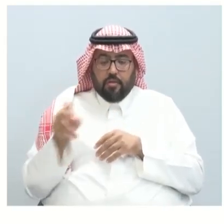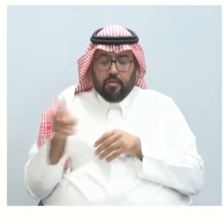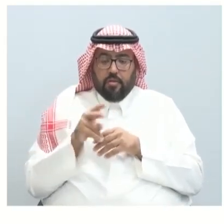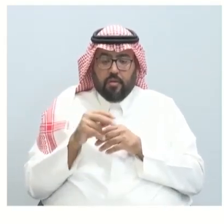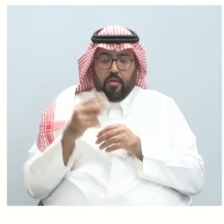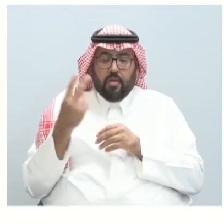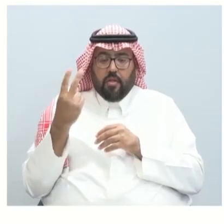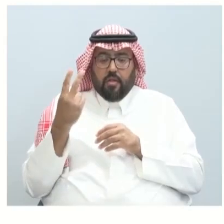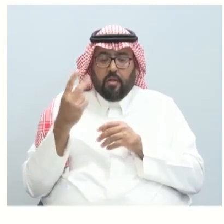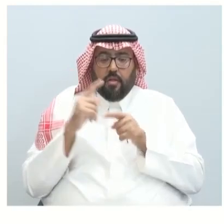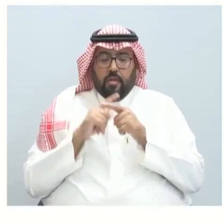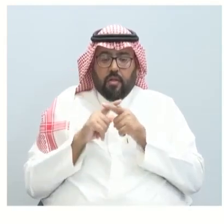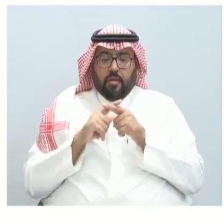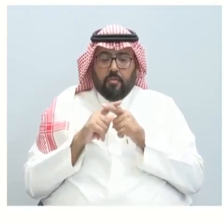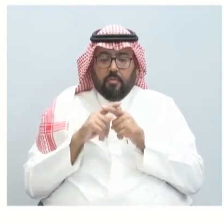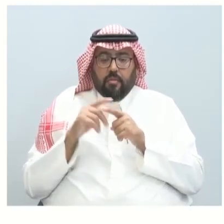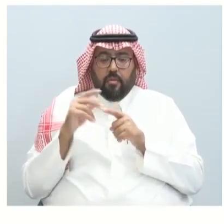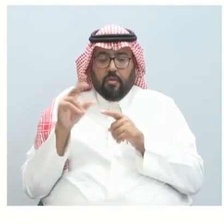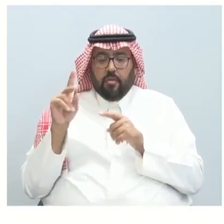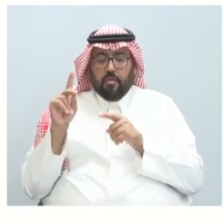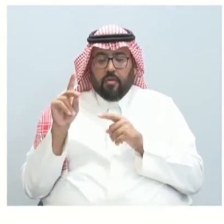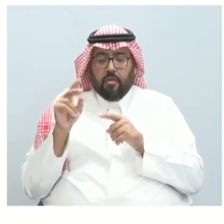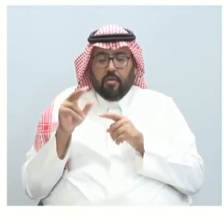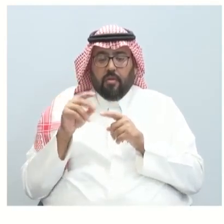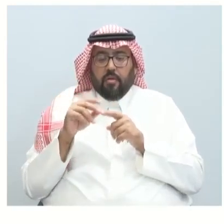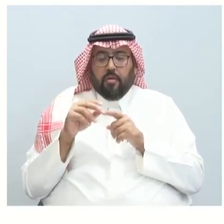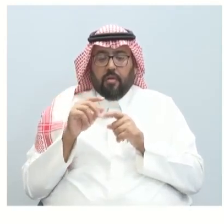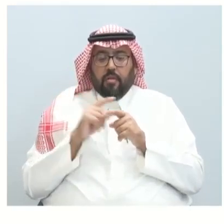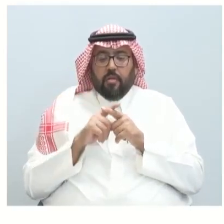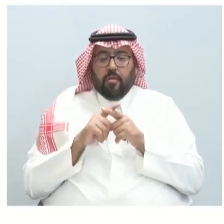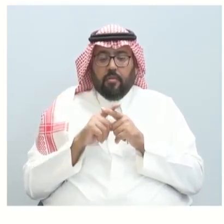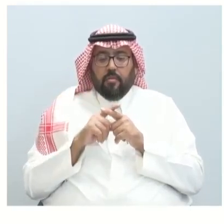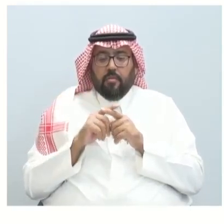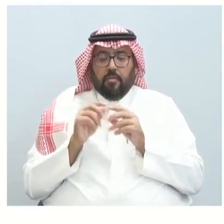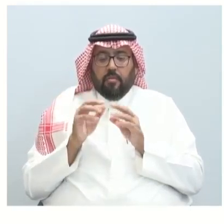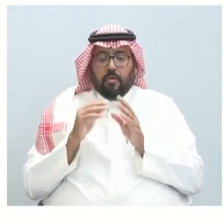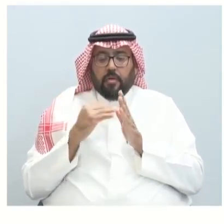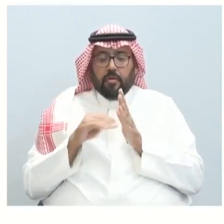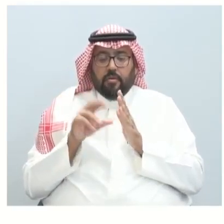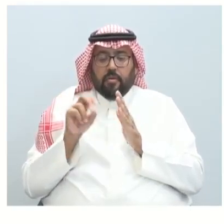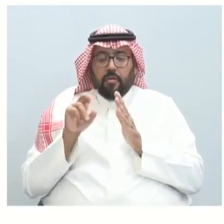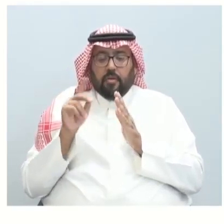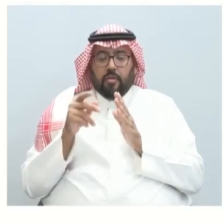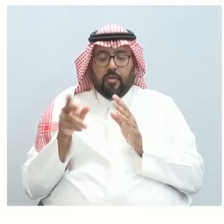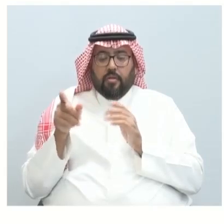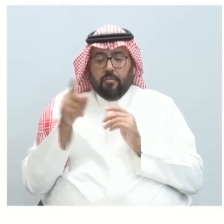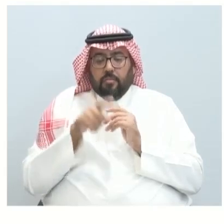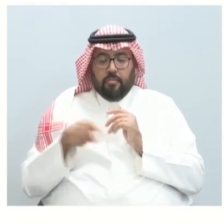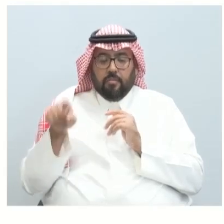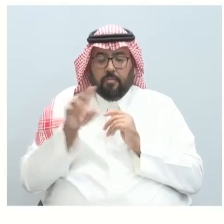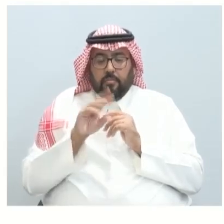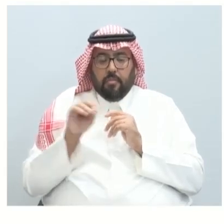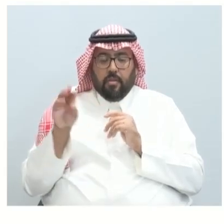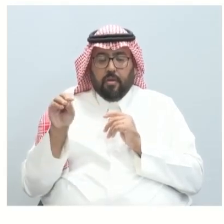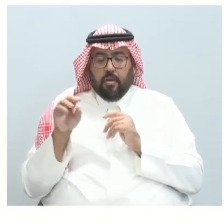اثنان مضروبا في مضروبا في نصف القطر تنص الصيغه على ان محيط الدائره يساوي مثلي